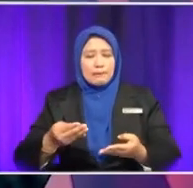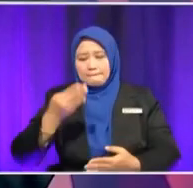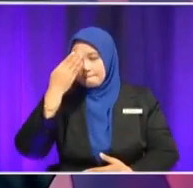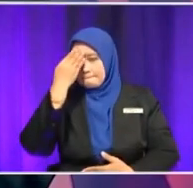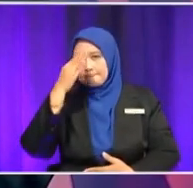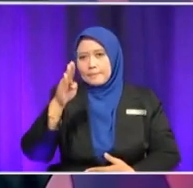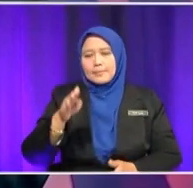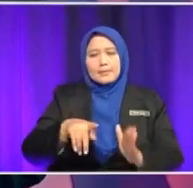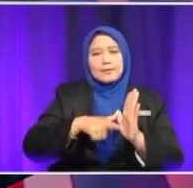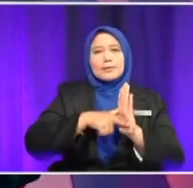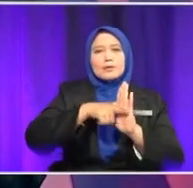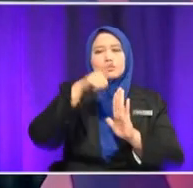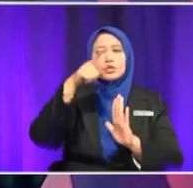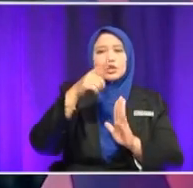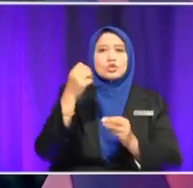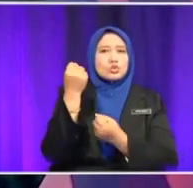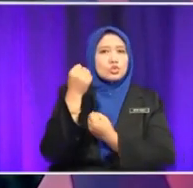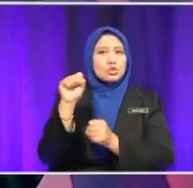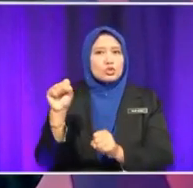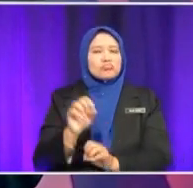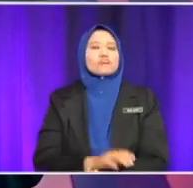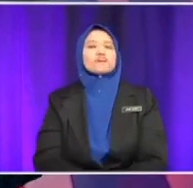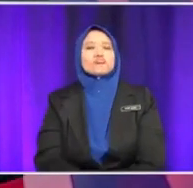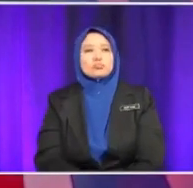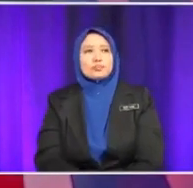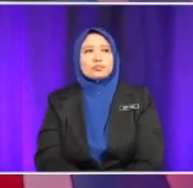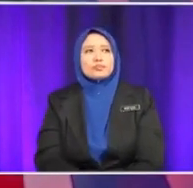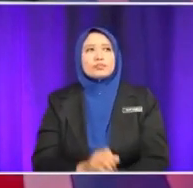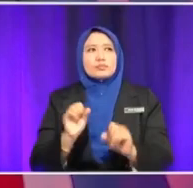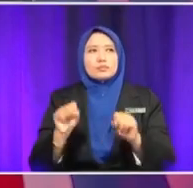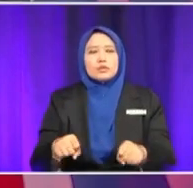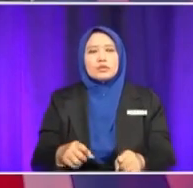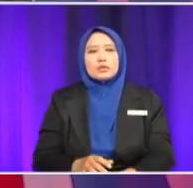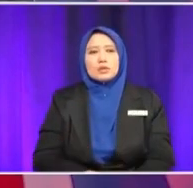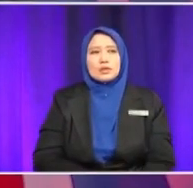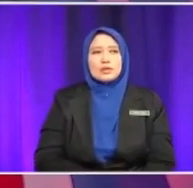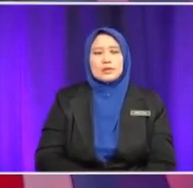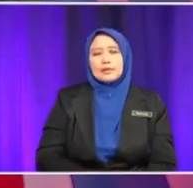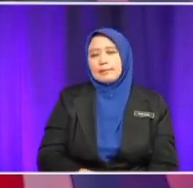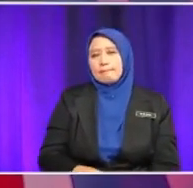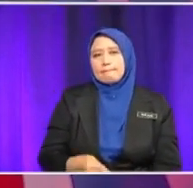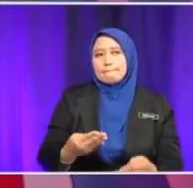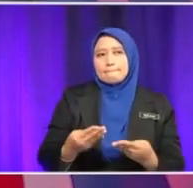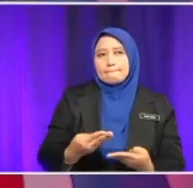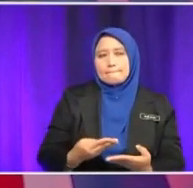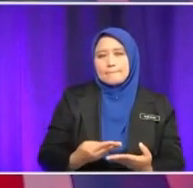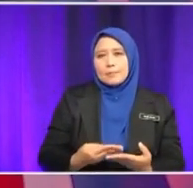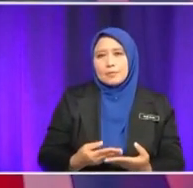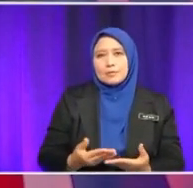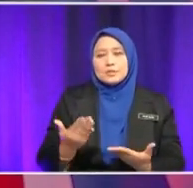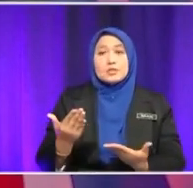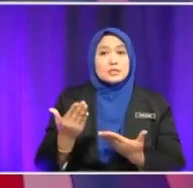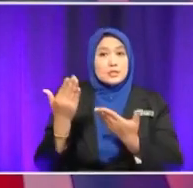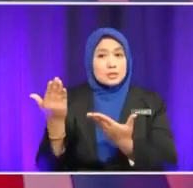sudah sih kayak gini statiknya saya komoto dia kadang tinggi eee jadi Boleh bagi kelebihan dari pendidikan itulah panennya sekolah Sugan